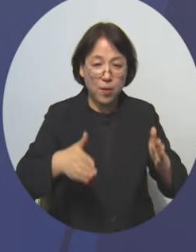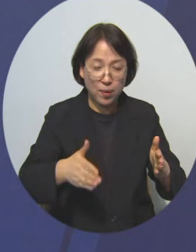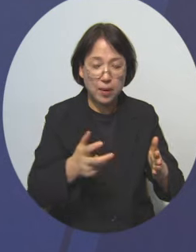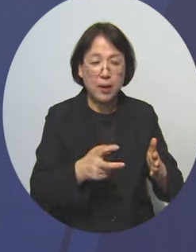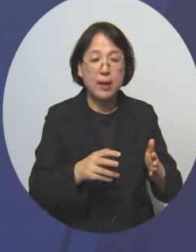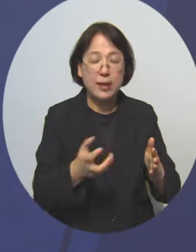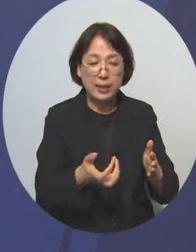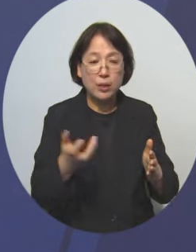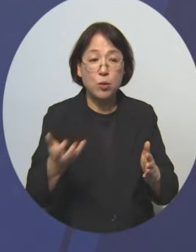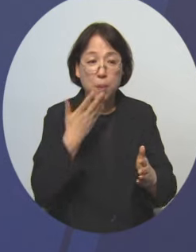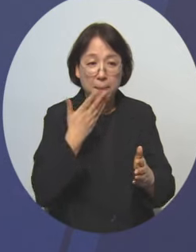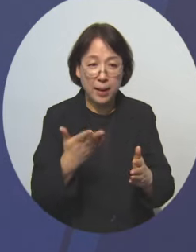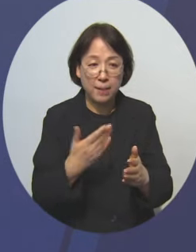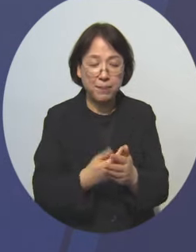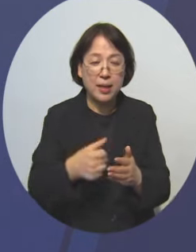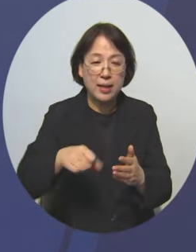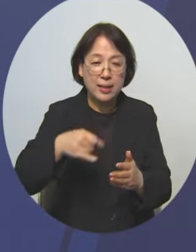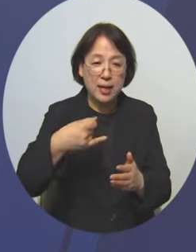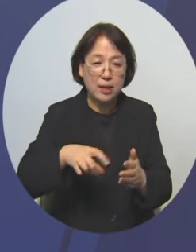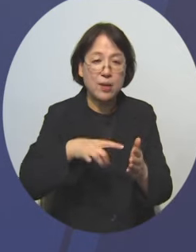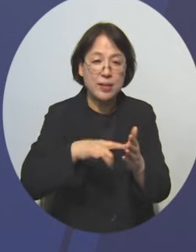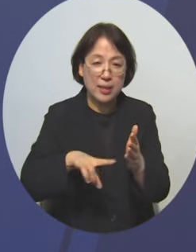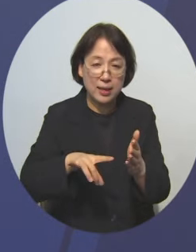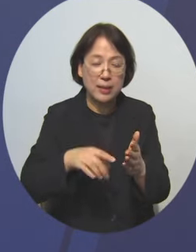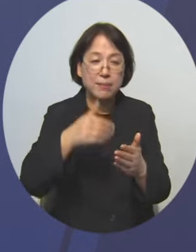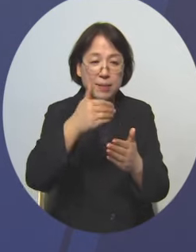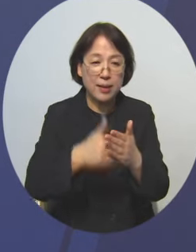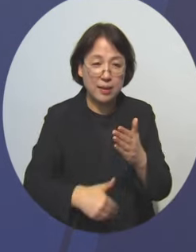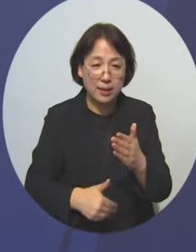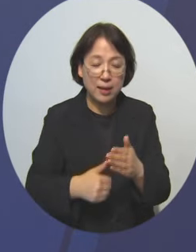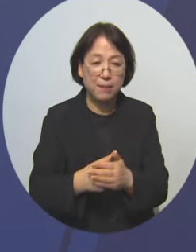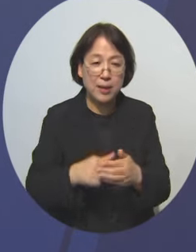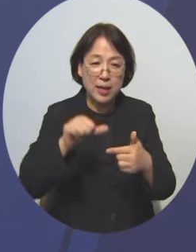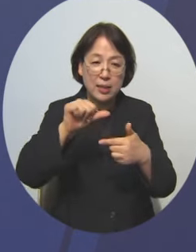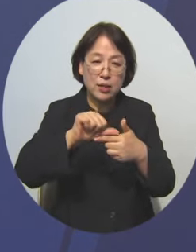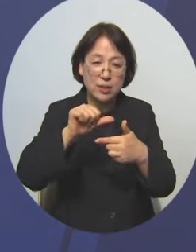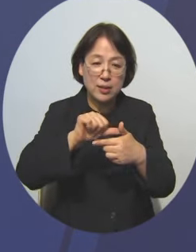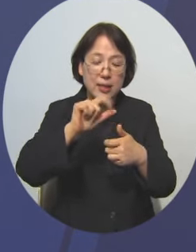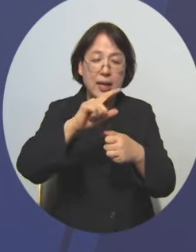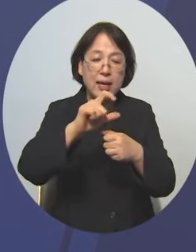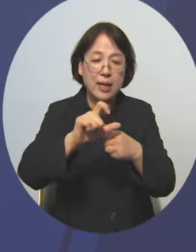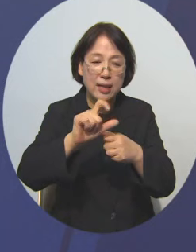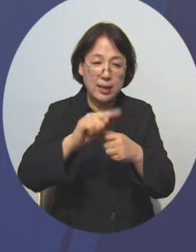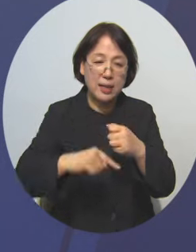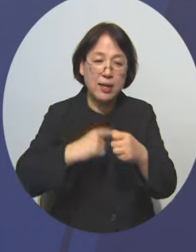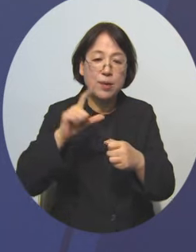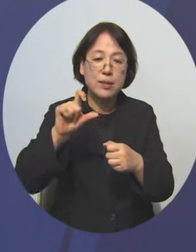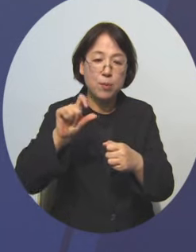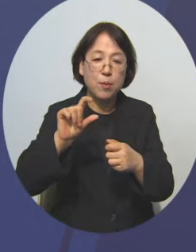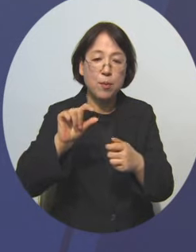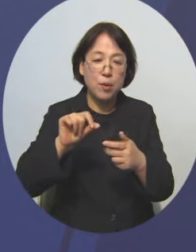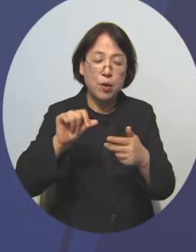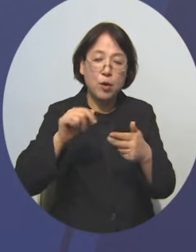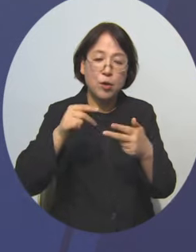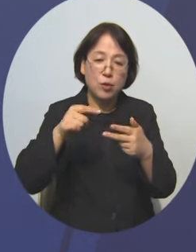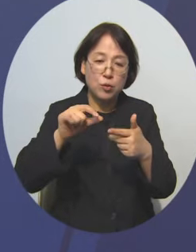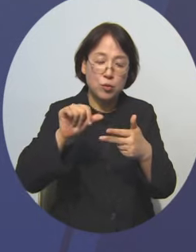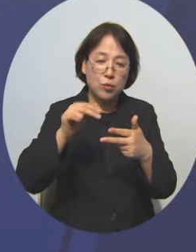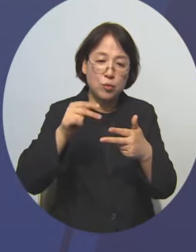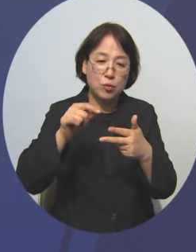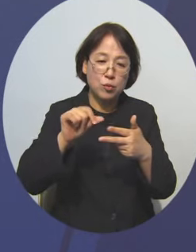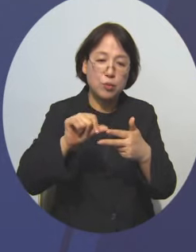또 자녀 세액공제를 확대하는데요. 현행 첫째 연 15만 원, 둘째 20만 원, 셋째 30만